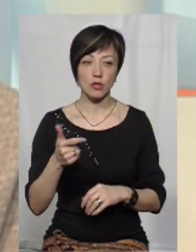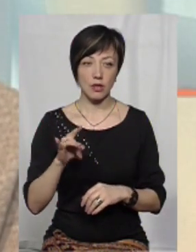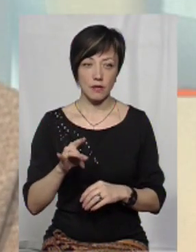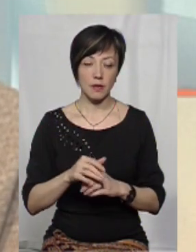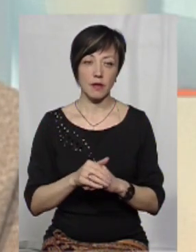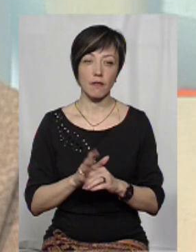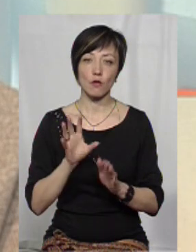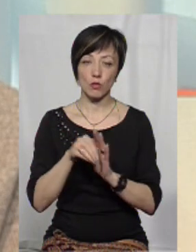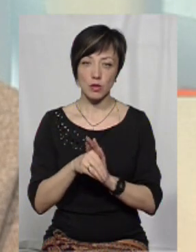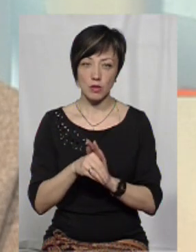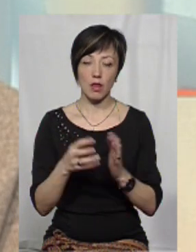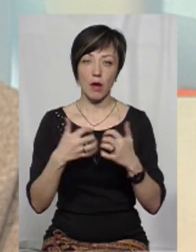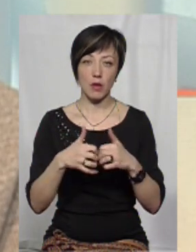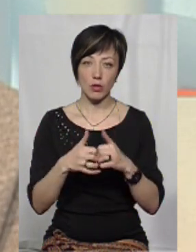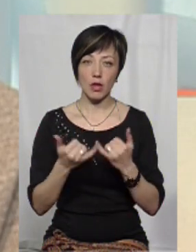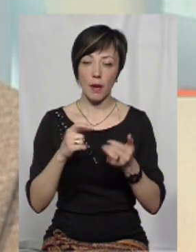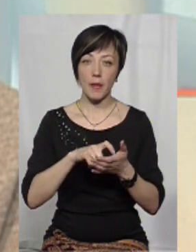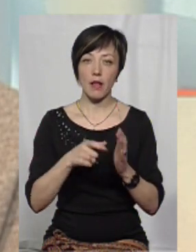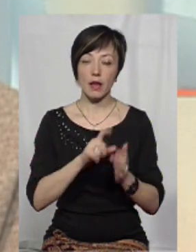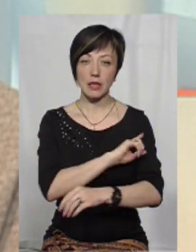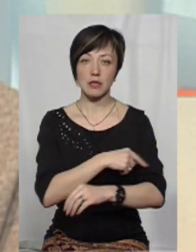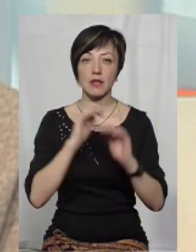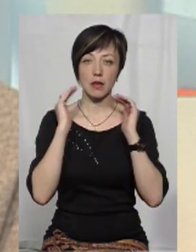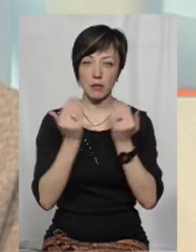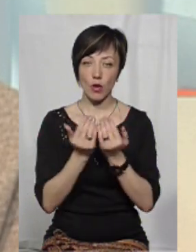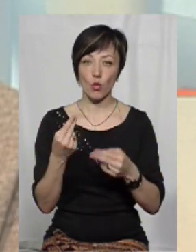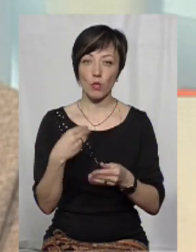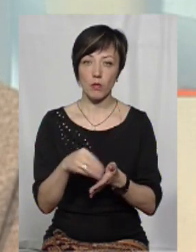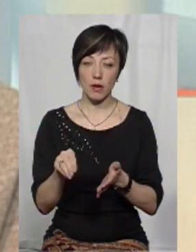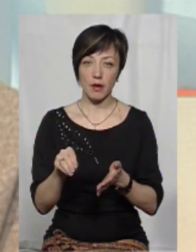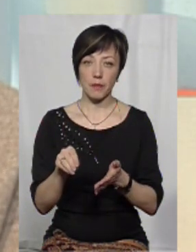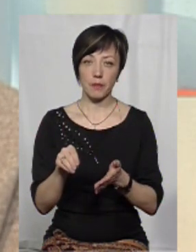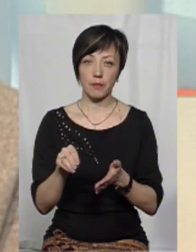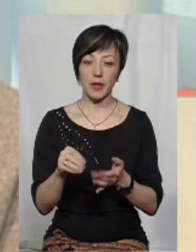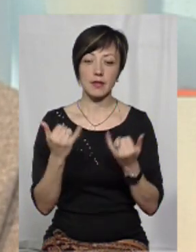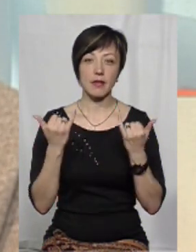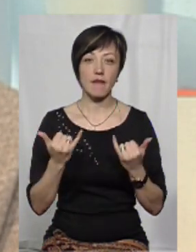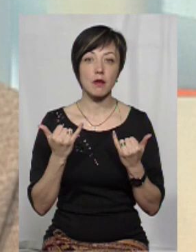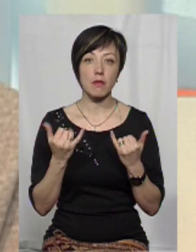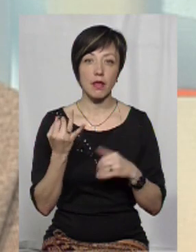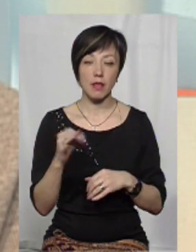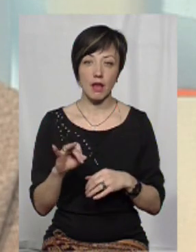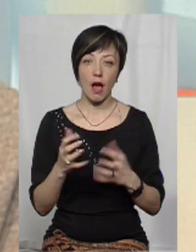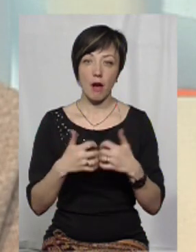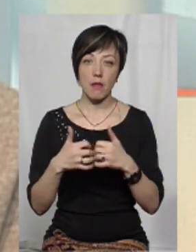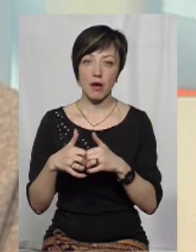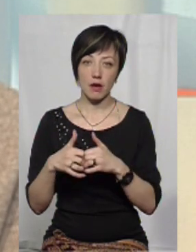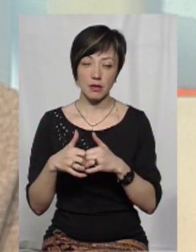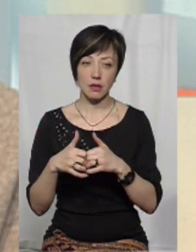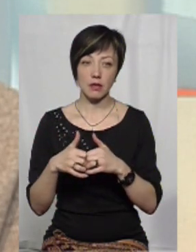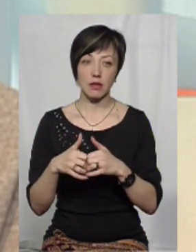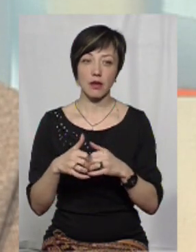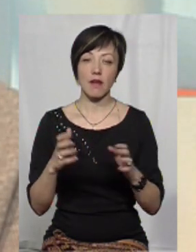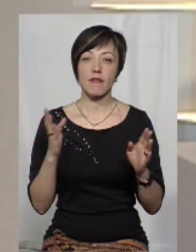5 400 000, и в том числе на аппаратуру. Для палаты интенсивной терапии мы купили современный аппарат